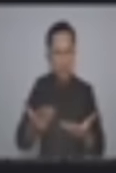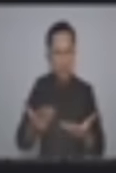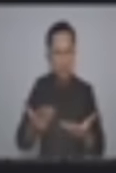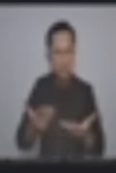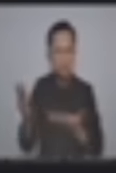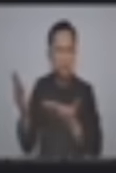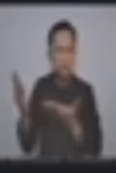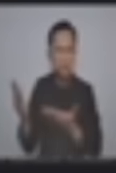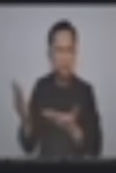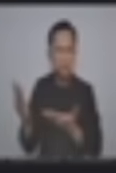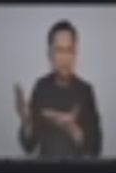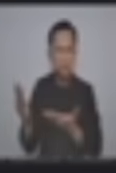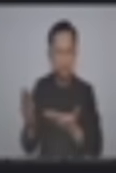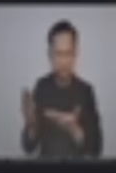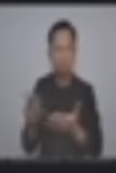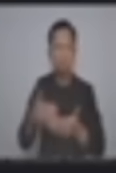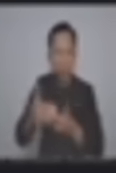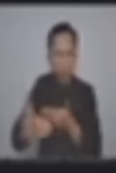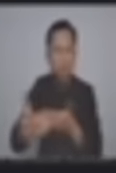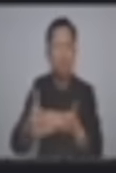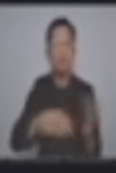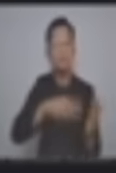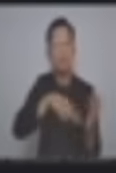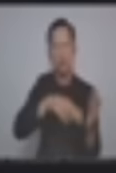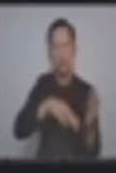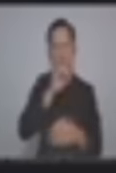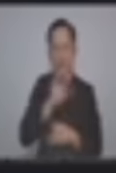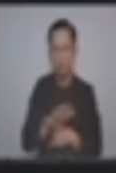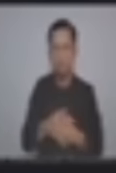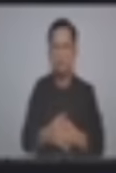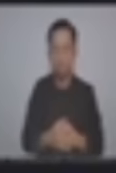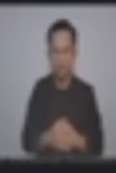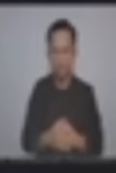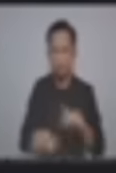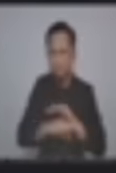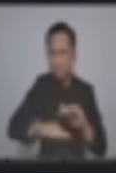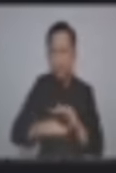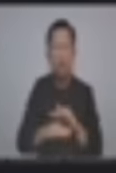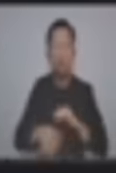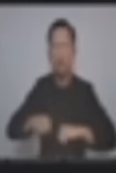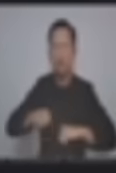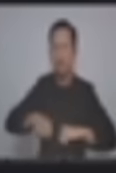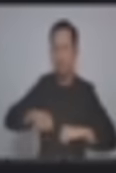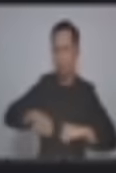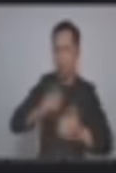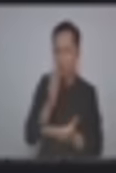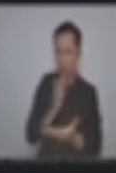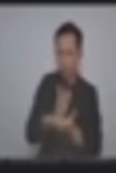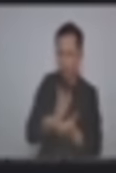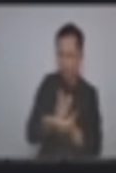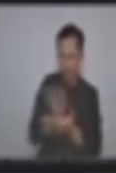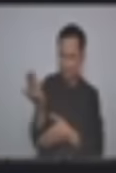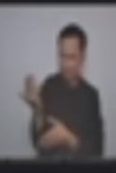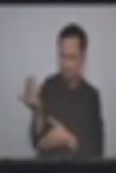berikut dan seterusnya dianggap diucapkan berdasarkan pertimbangan hukum dan kutipan putusan di atas telah